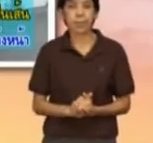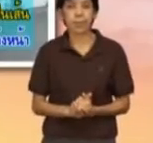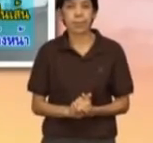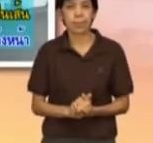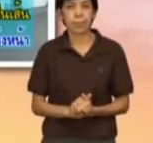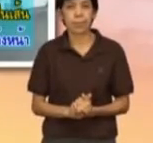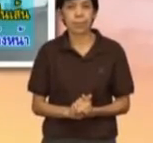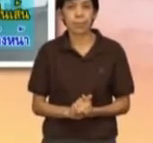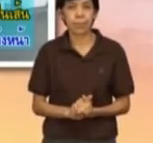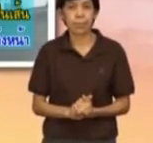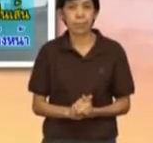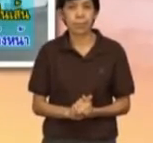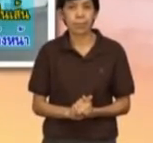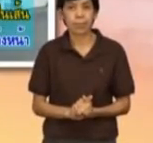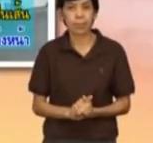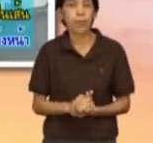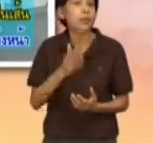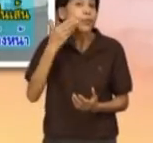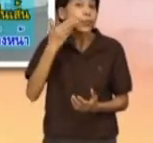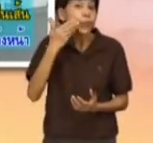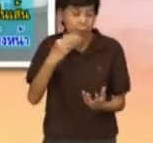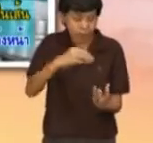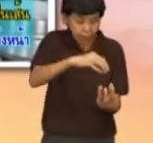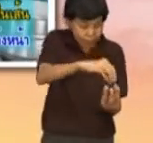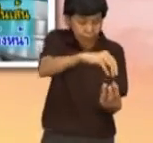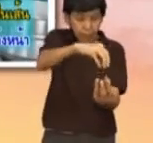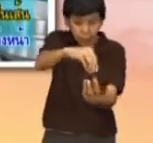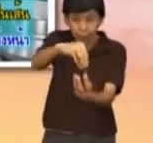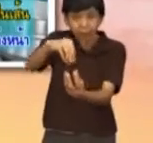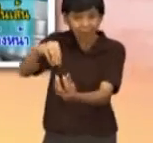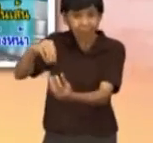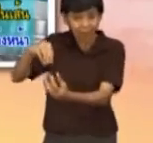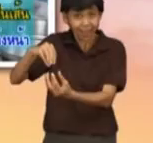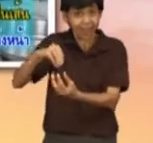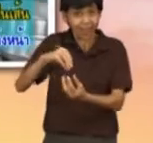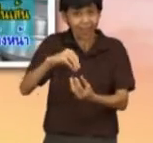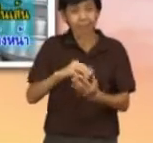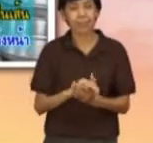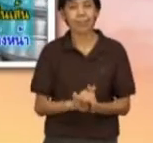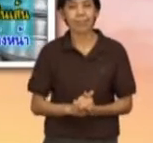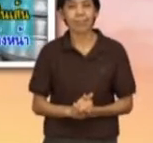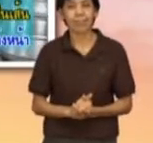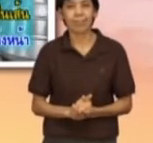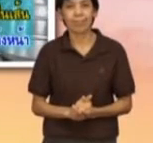ใช่ เยอะไปไหมคะเนี่ย ไม่เป็นไรพริกแดงใส่หน่อย พริกแดง